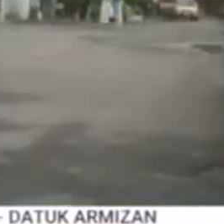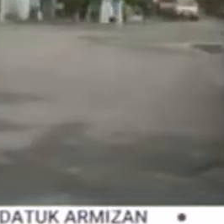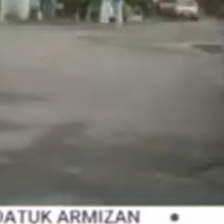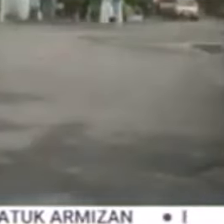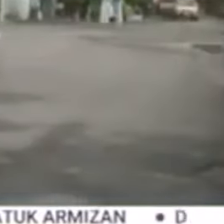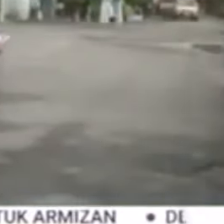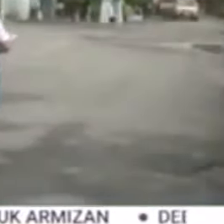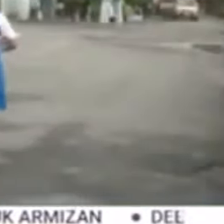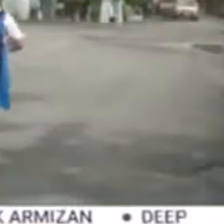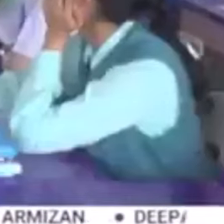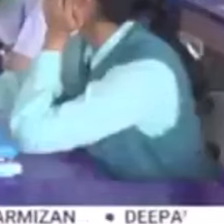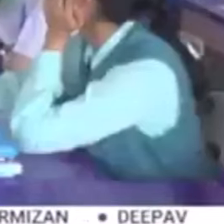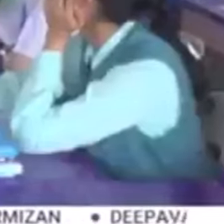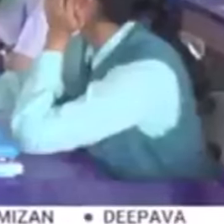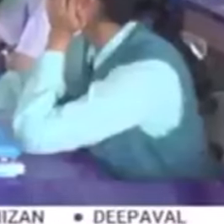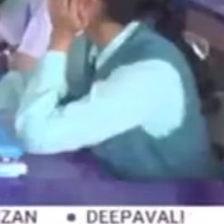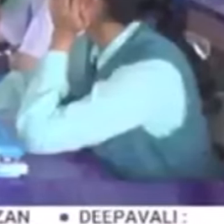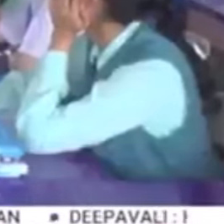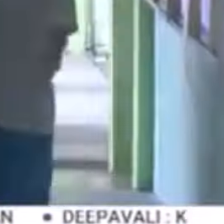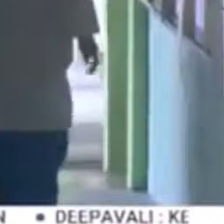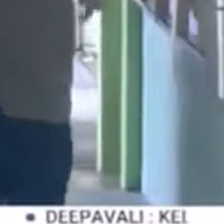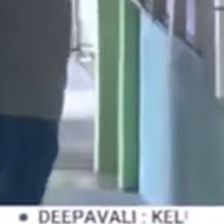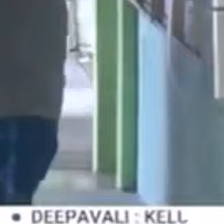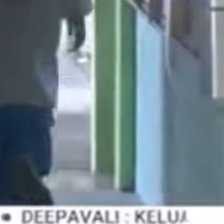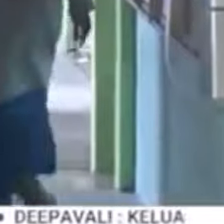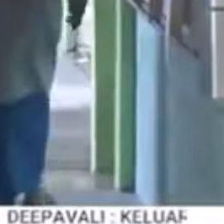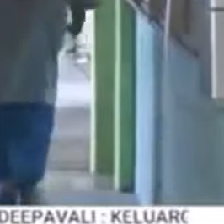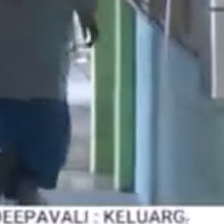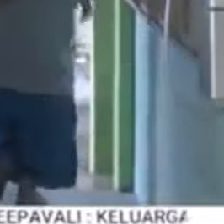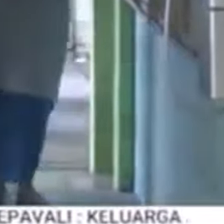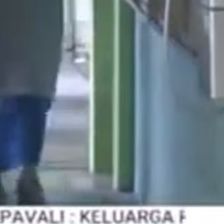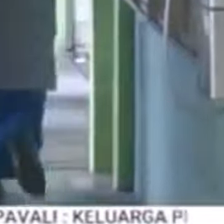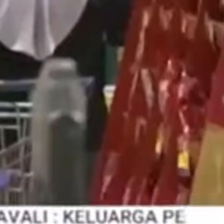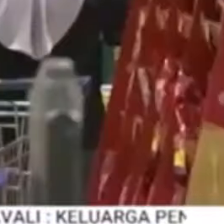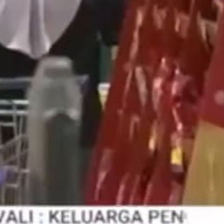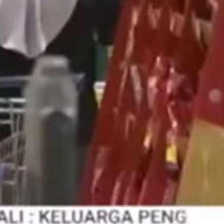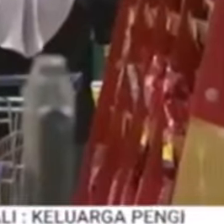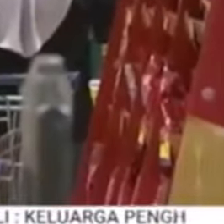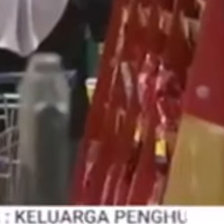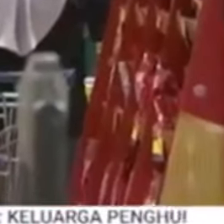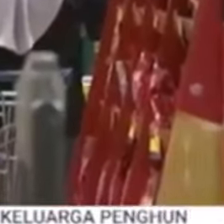Aktiviti di sekolah jadi PPS berjalan seperti biasa.